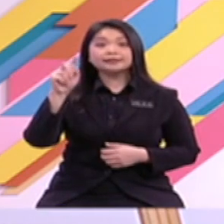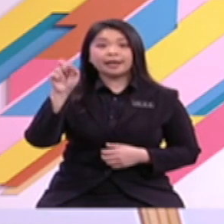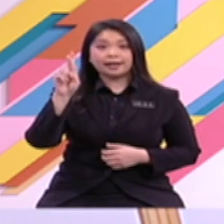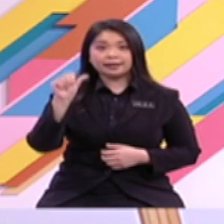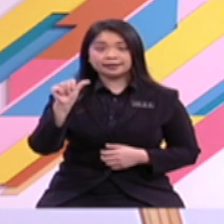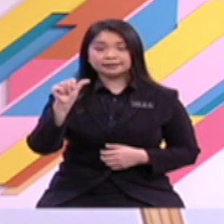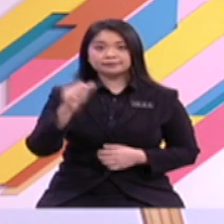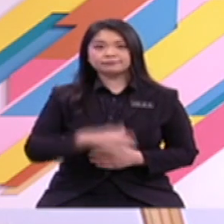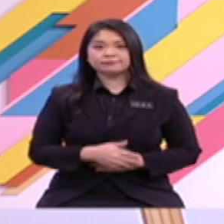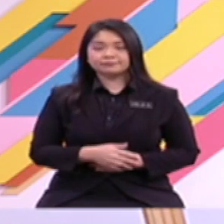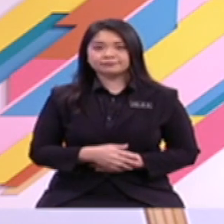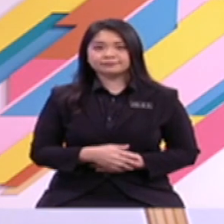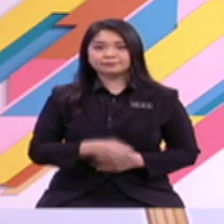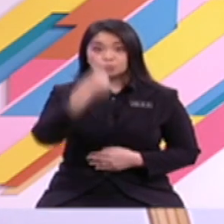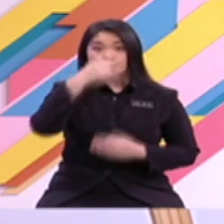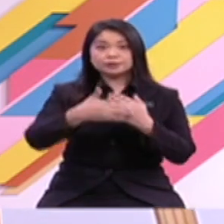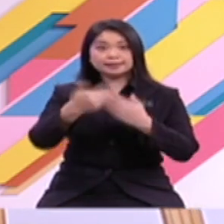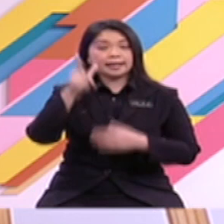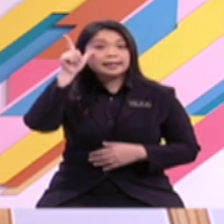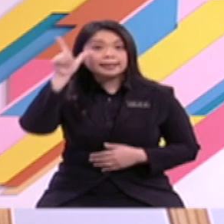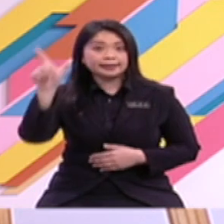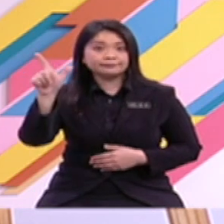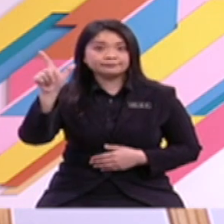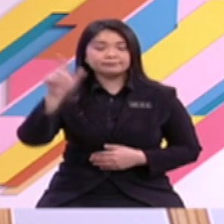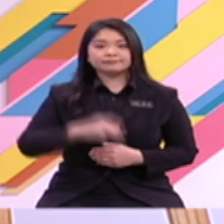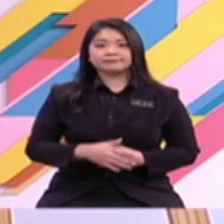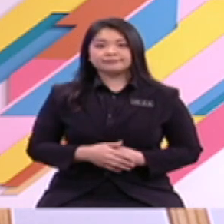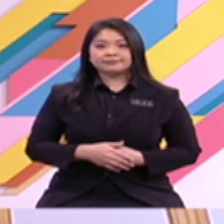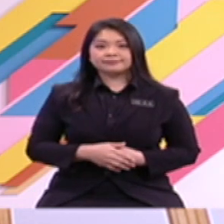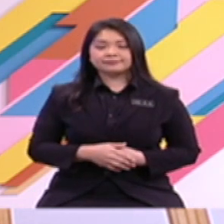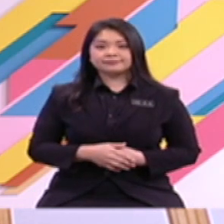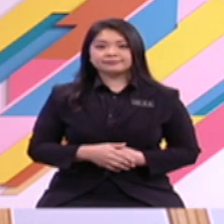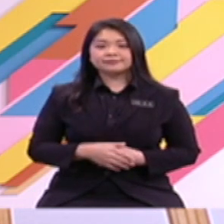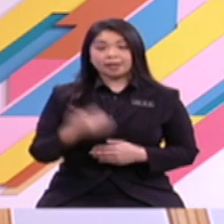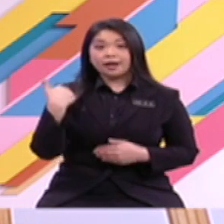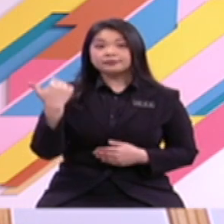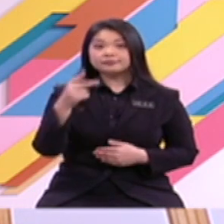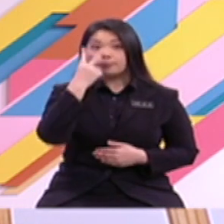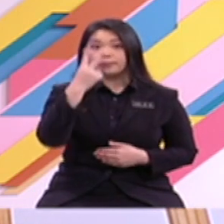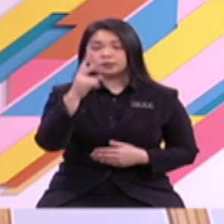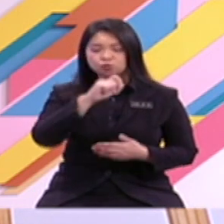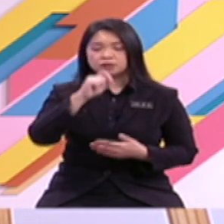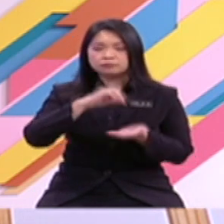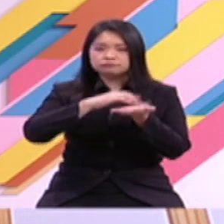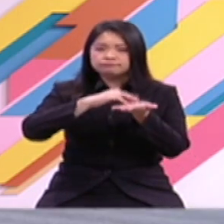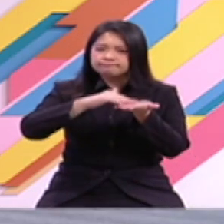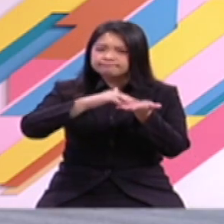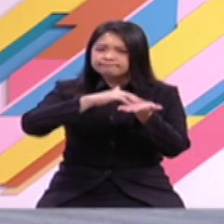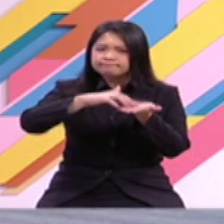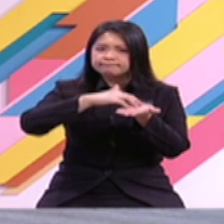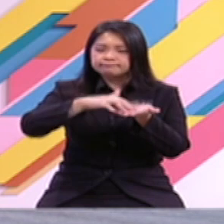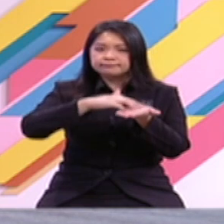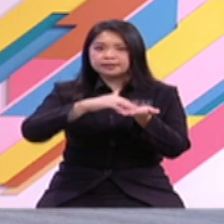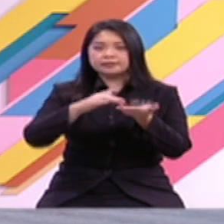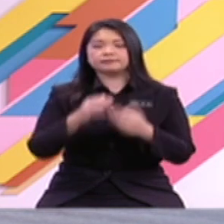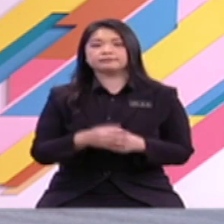tentang murid-murid Perlihatkanlah Mama sebab itulah kesini kita teguh ada tulisan Brilian bagi memudahkan murid-murid kita Dan Pacet